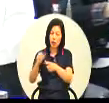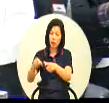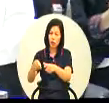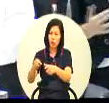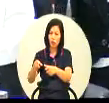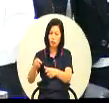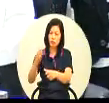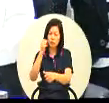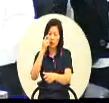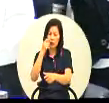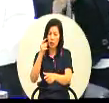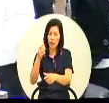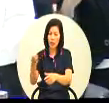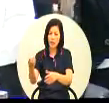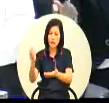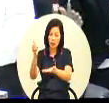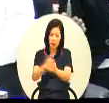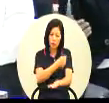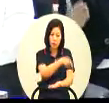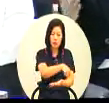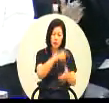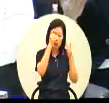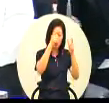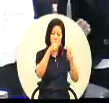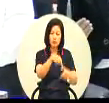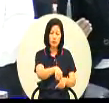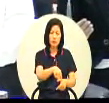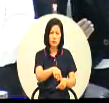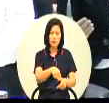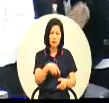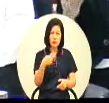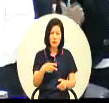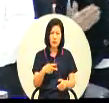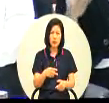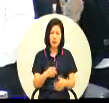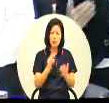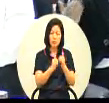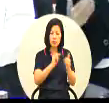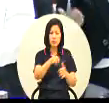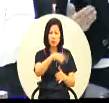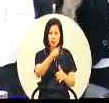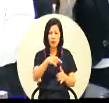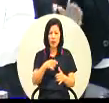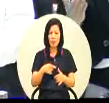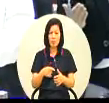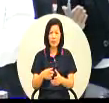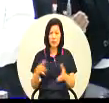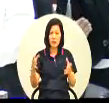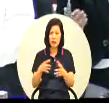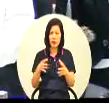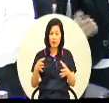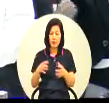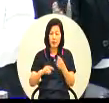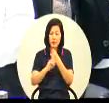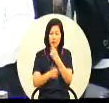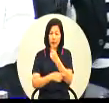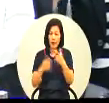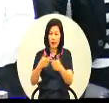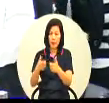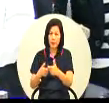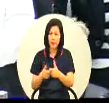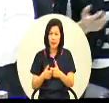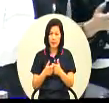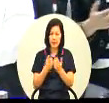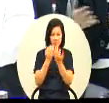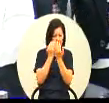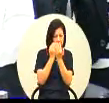通在我们高雄市面，而且甚至有些人还会用合法的理由去掩护，他说我是要买来吃